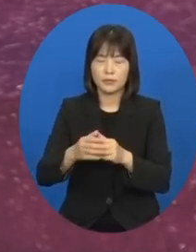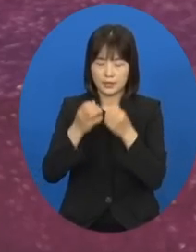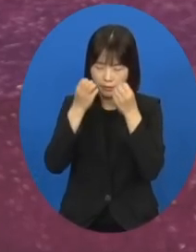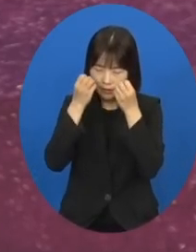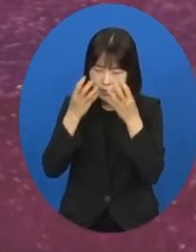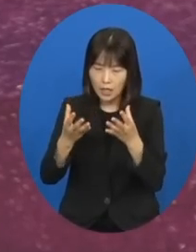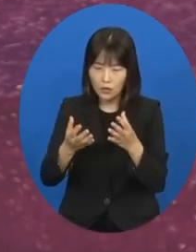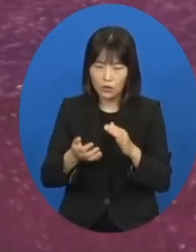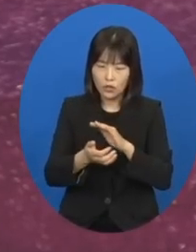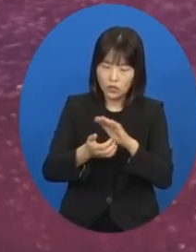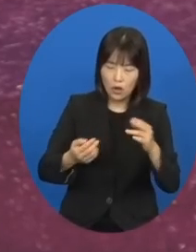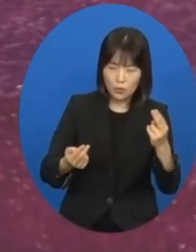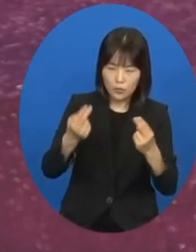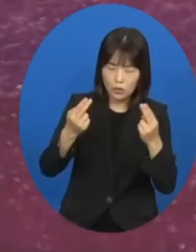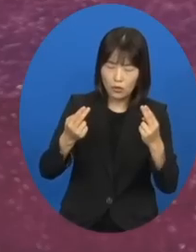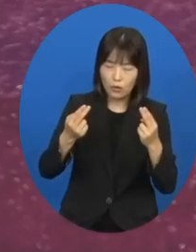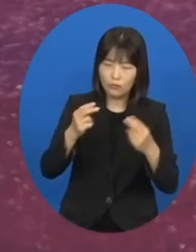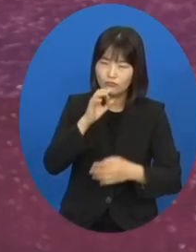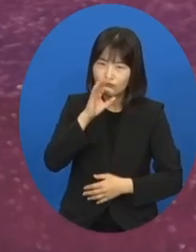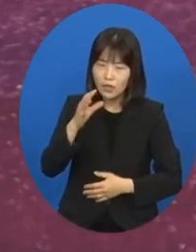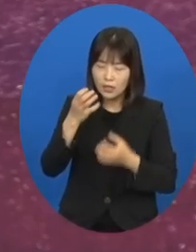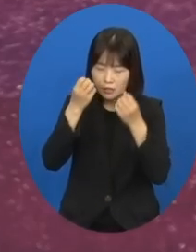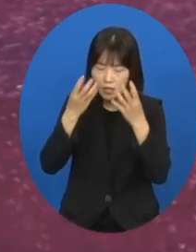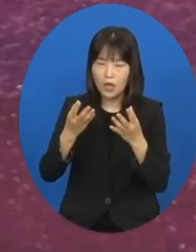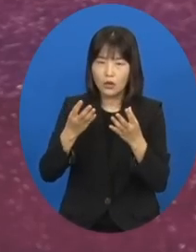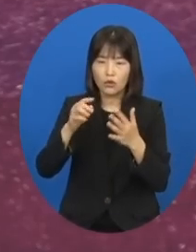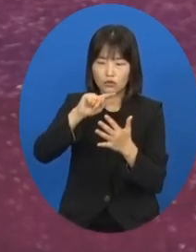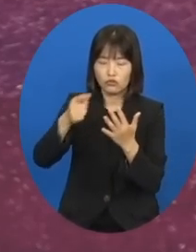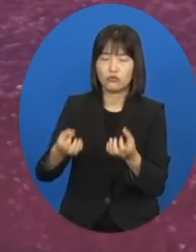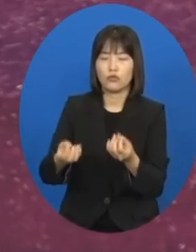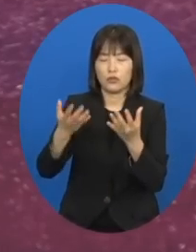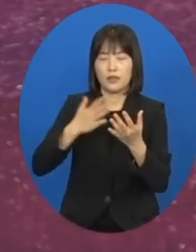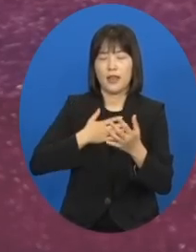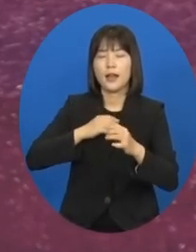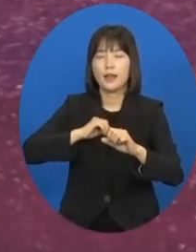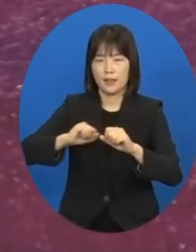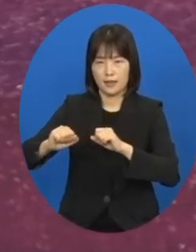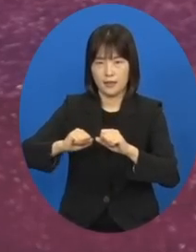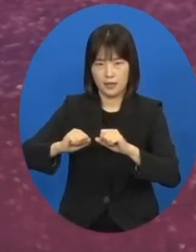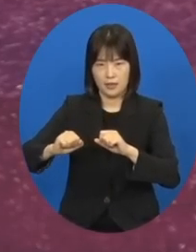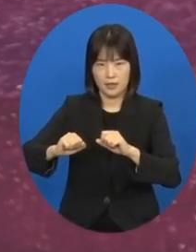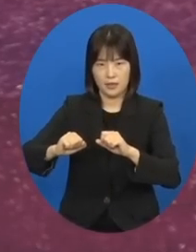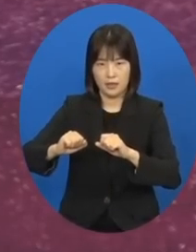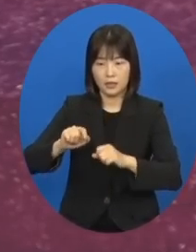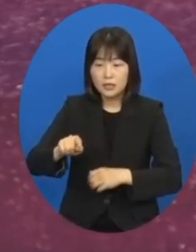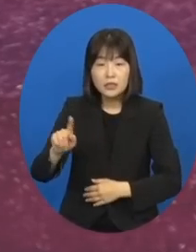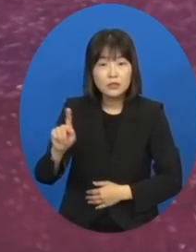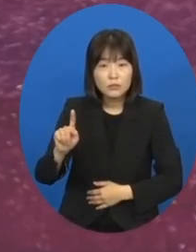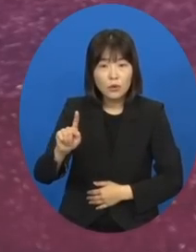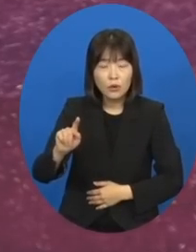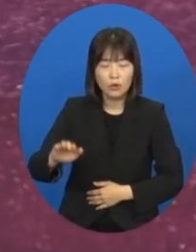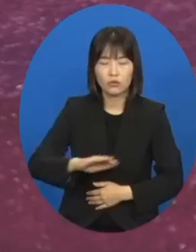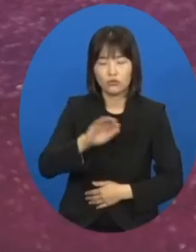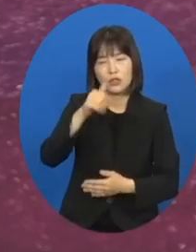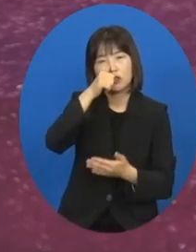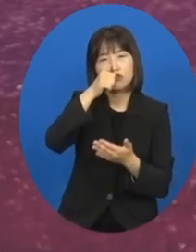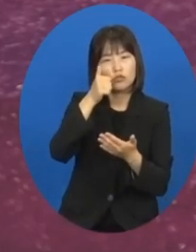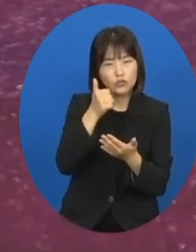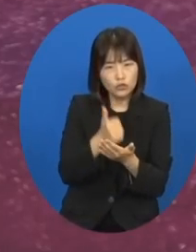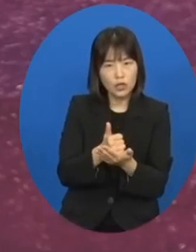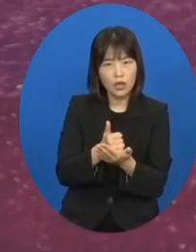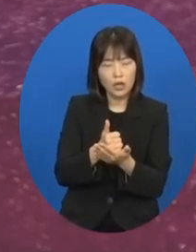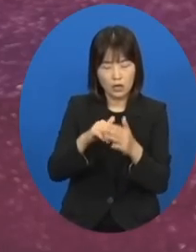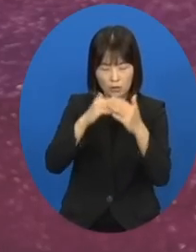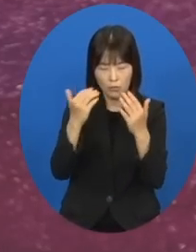정말 그 전과 비교할 수 없는 새로운 유월절을 내가 행할 거야 그게 뭐냐면 우리의 죄와 모든